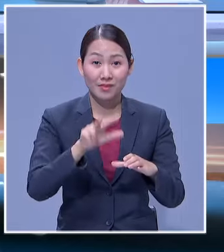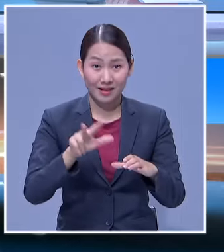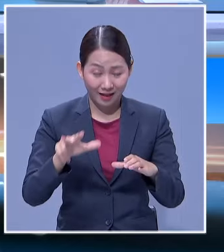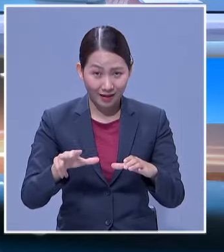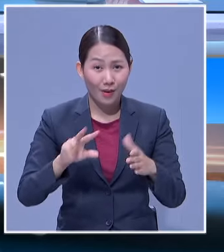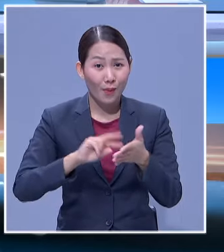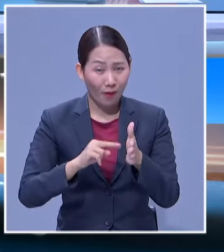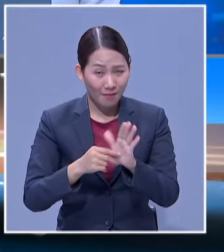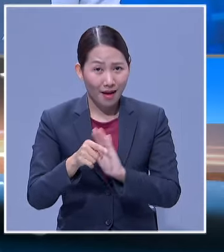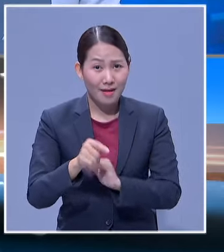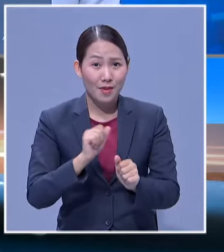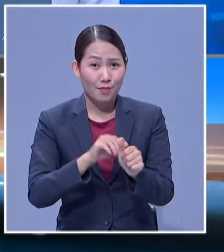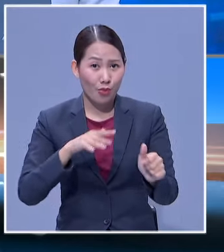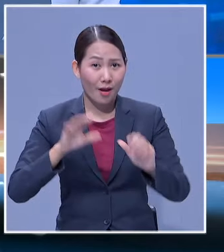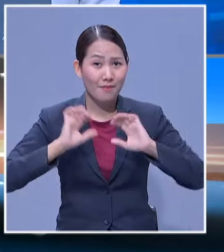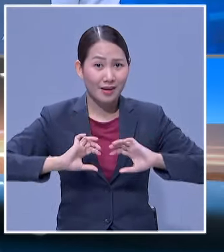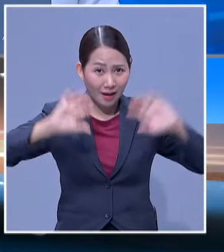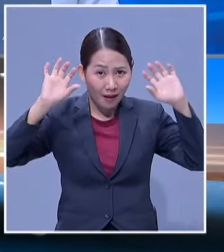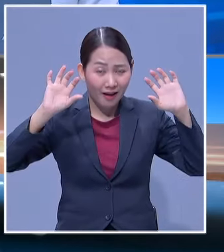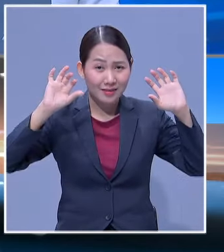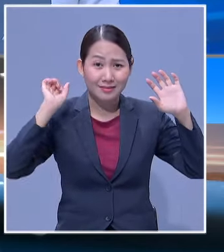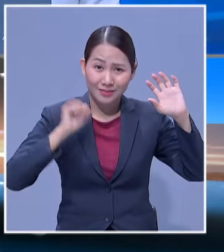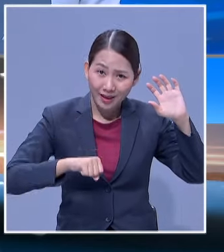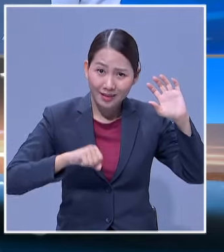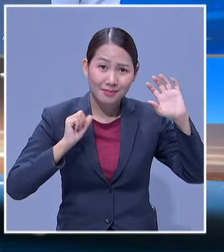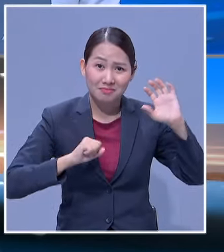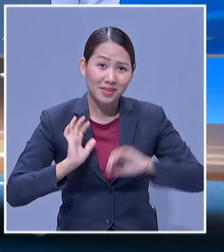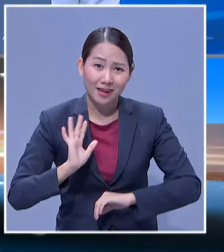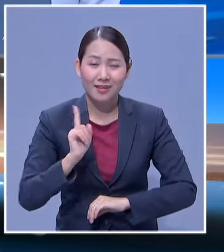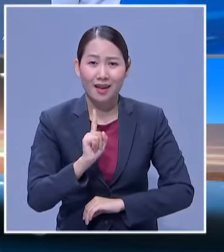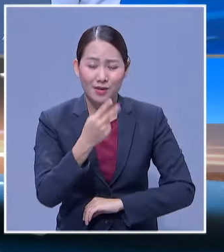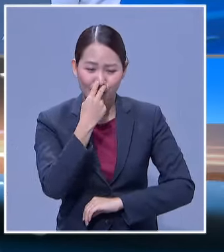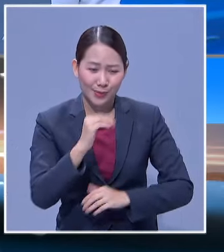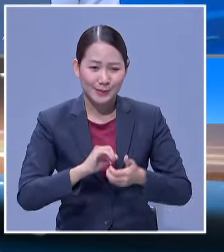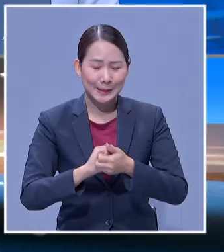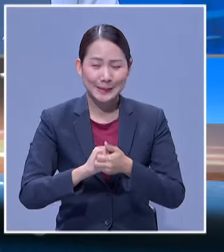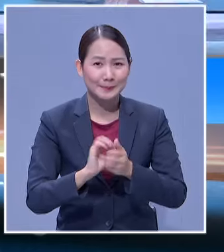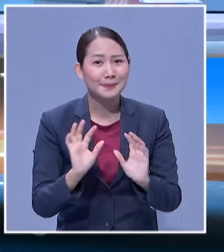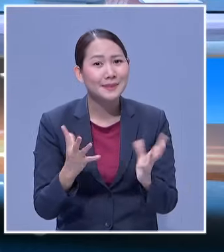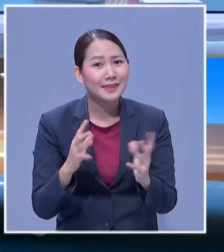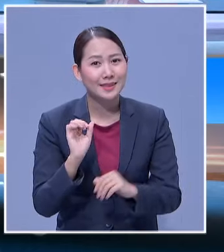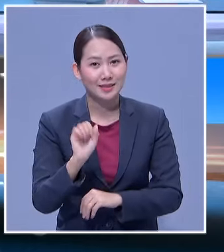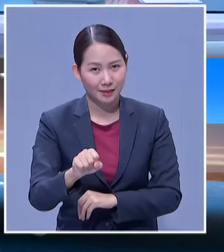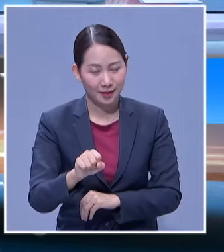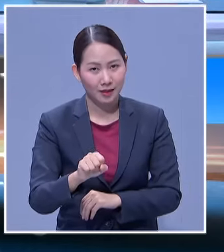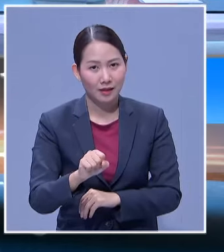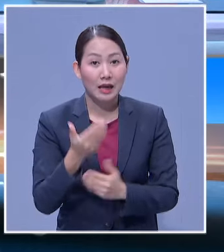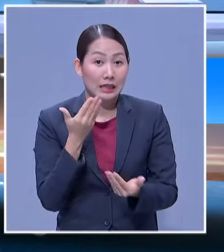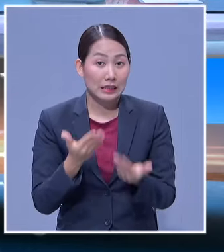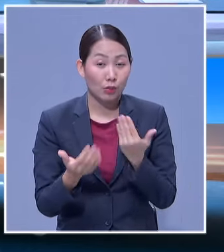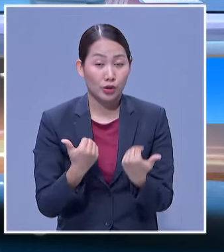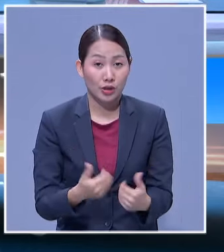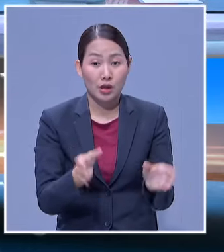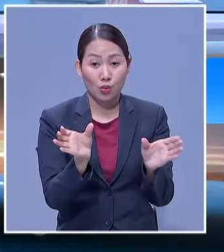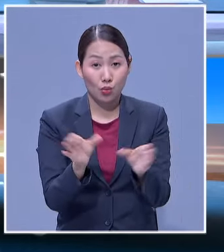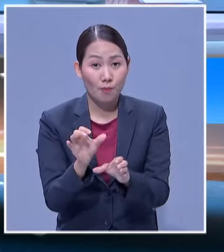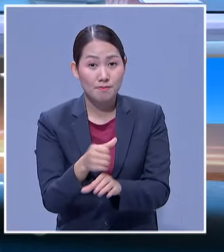ไม่อหรือมีพรรคอื่นพรรคใดที่ณตอนนี้นะฮะมีอำนาจในการต่อรองสูงกว่าหรือเปล่าจนสสในพรรคเพื่อไทย